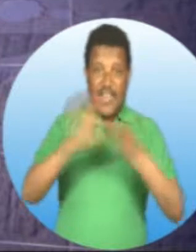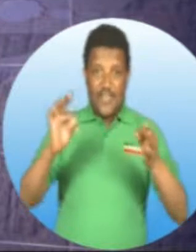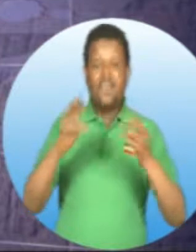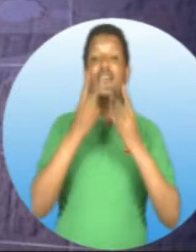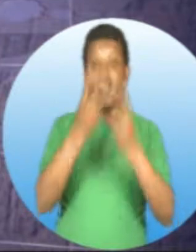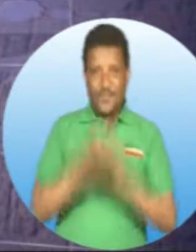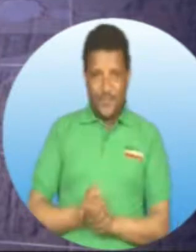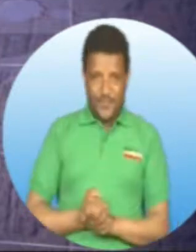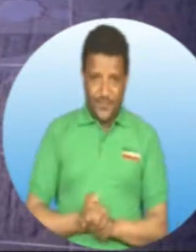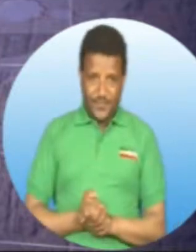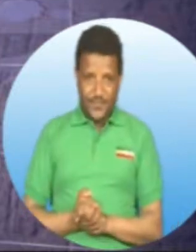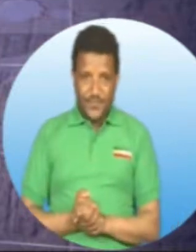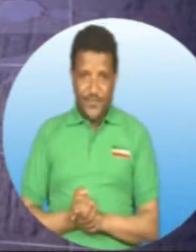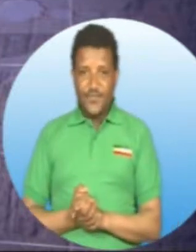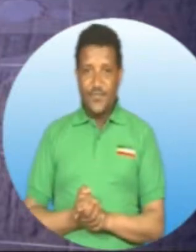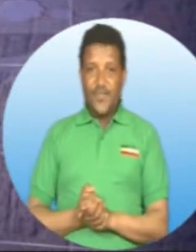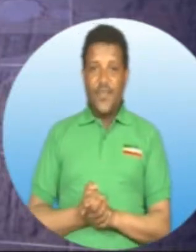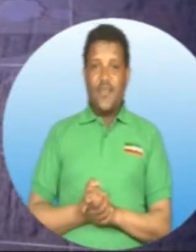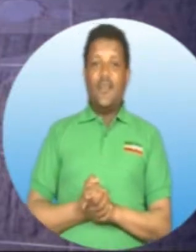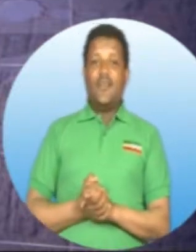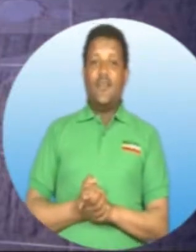አጭር ልቦለድ ታሪክ እንመልከት።